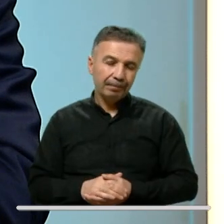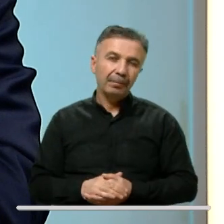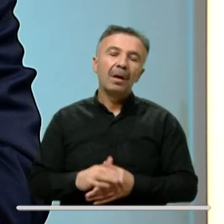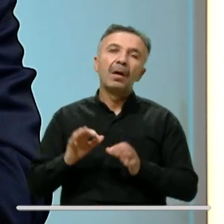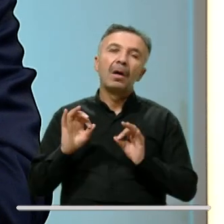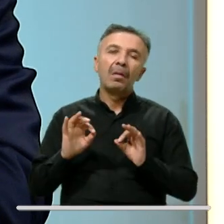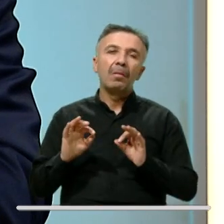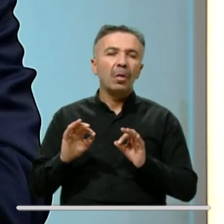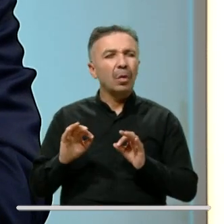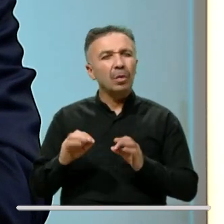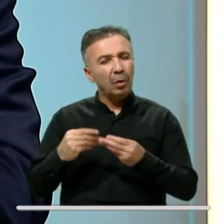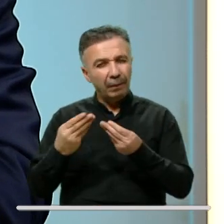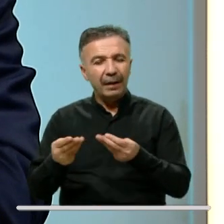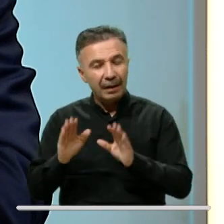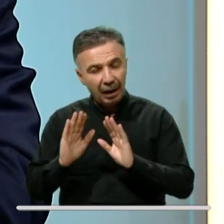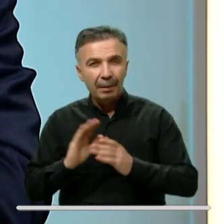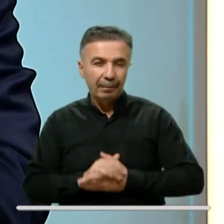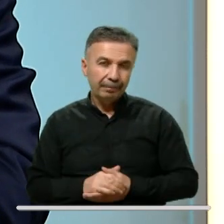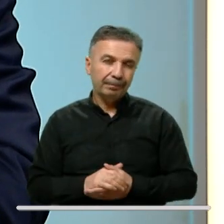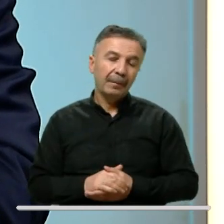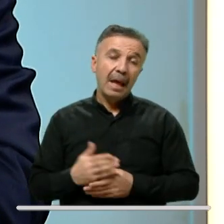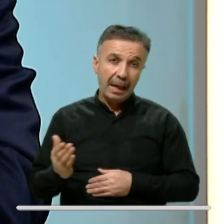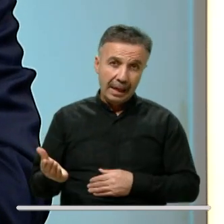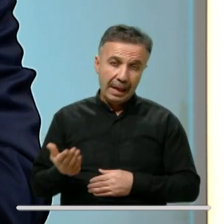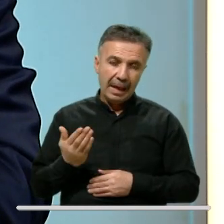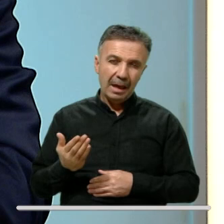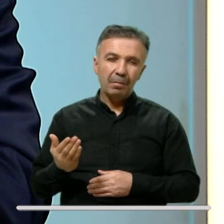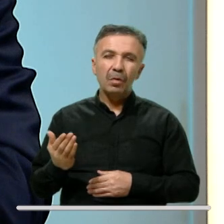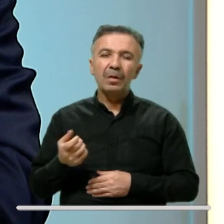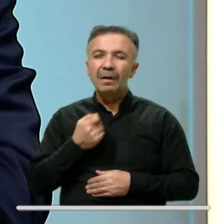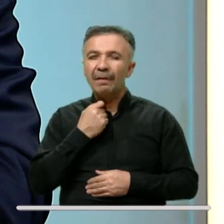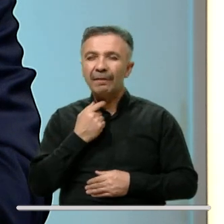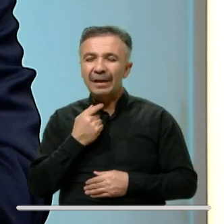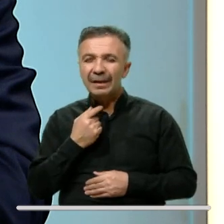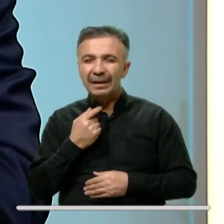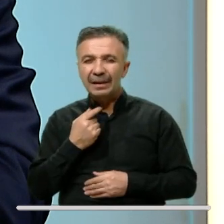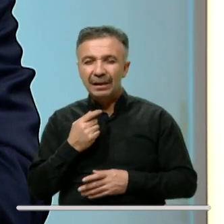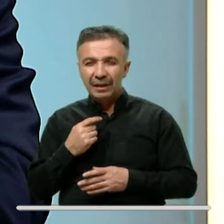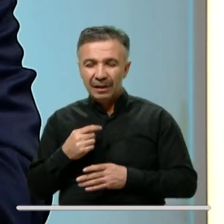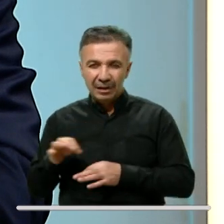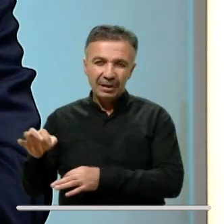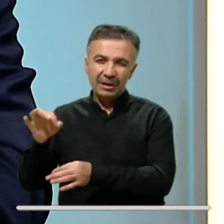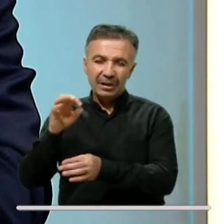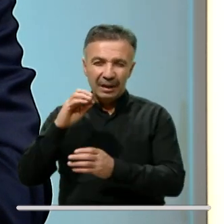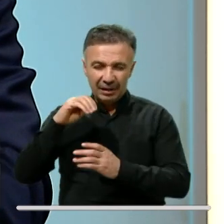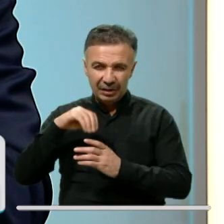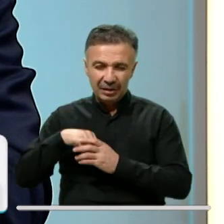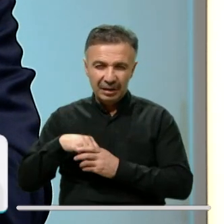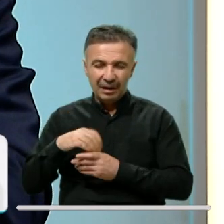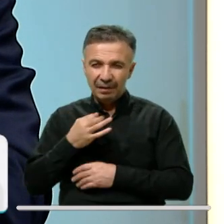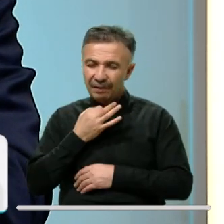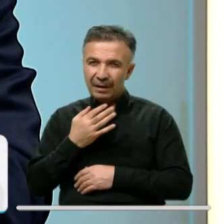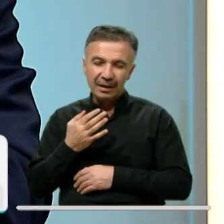şekilde onu verebilir. Ama şayet bu fakir yoksul içerisinde, yani fakirdir,